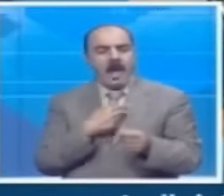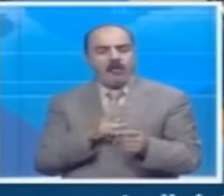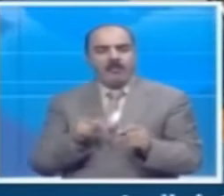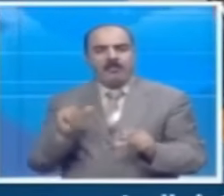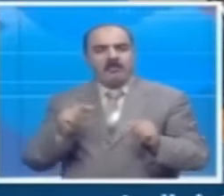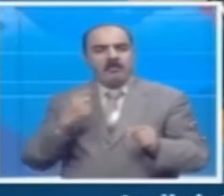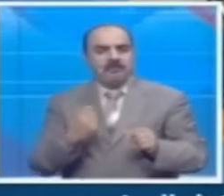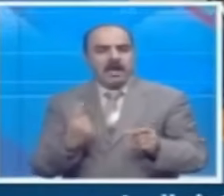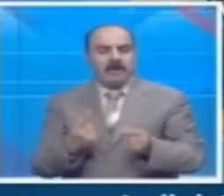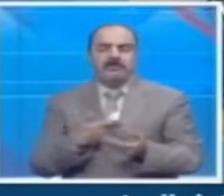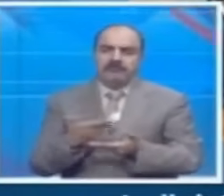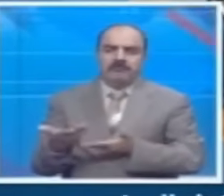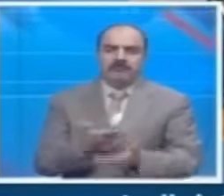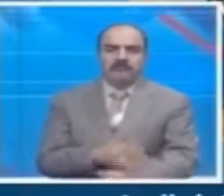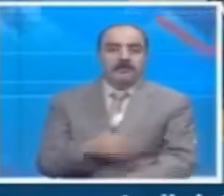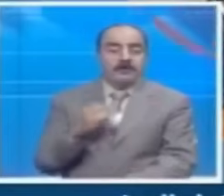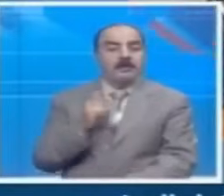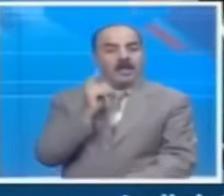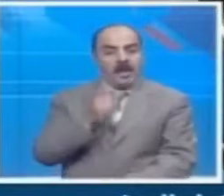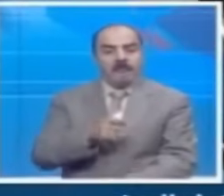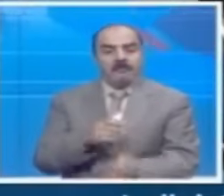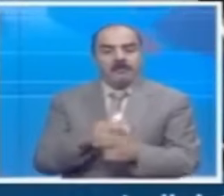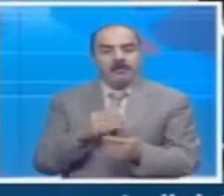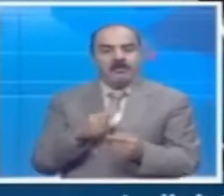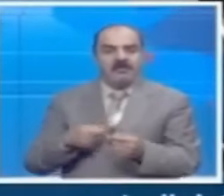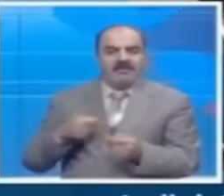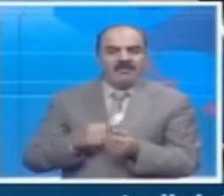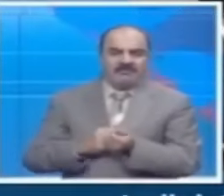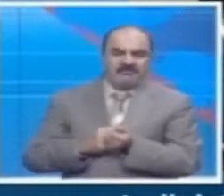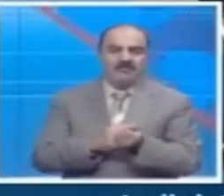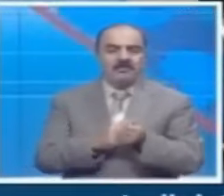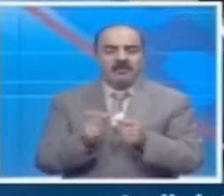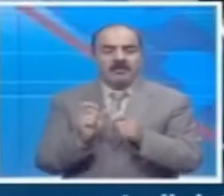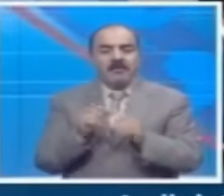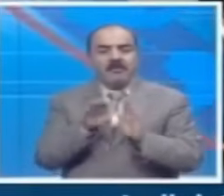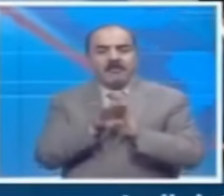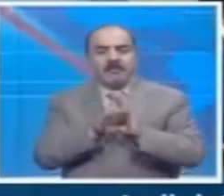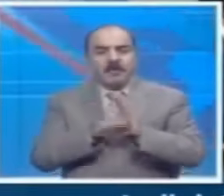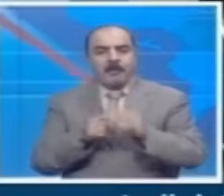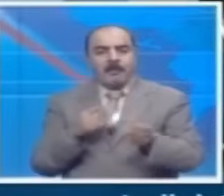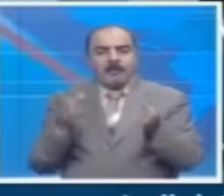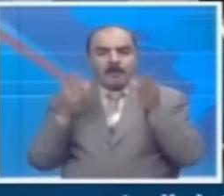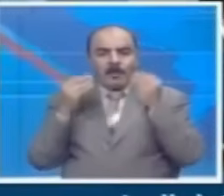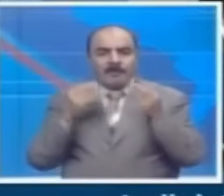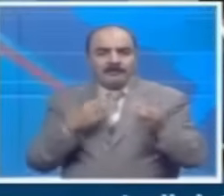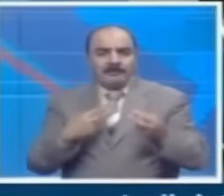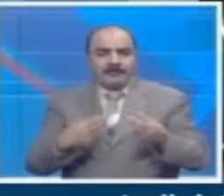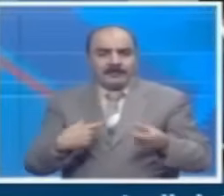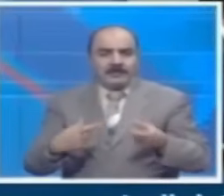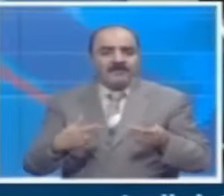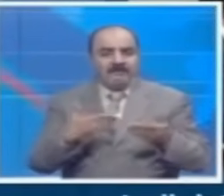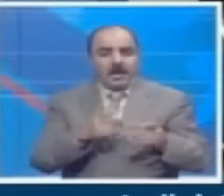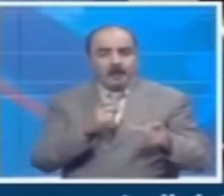شرائحهم. ووجه الرئيس عبد الفتاح السيسي بالدفع نحو تحديث وتطوير النظم المعلوماتية